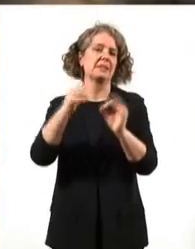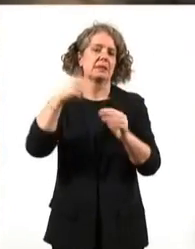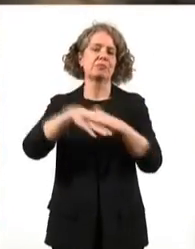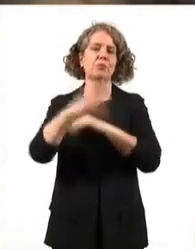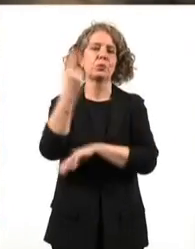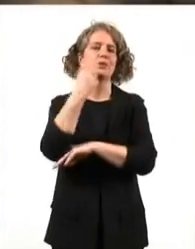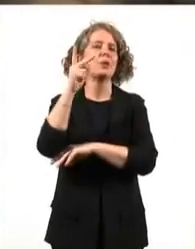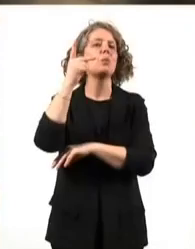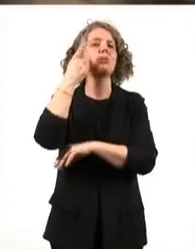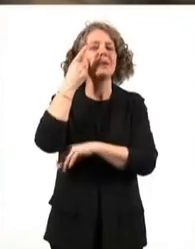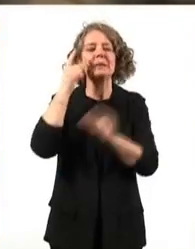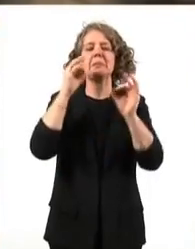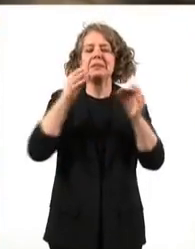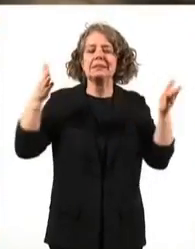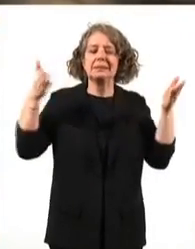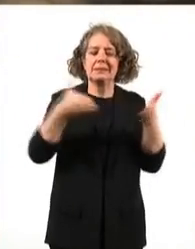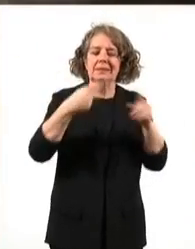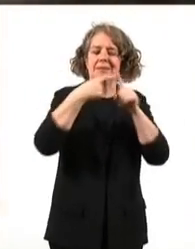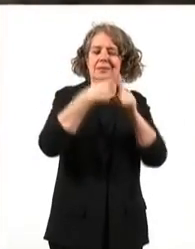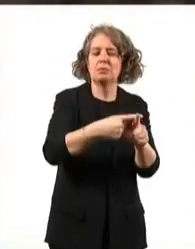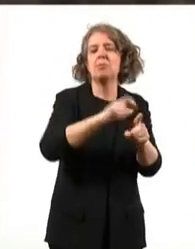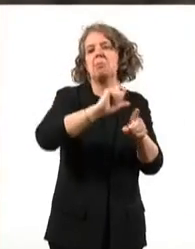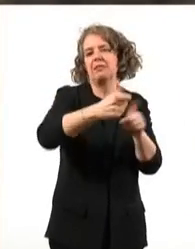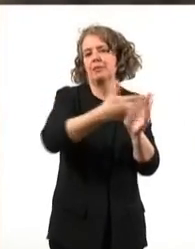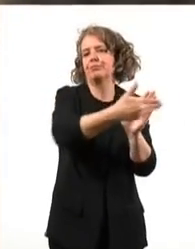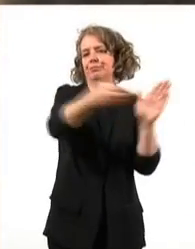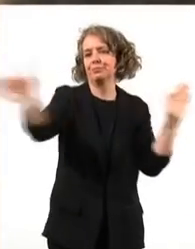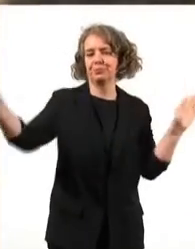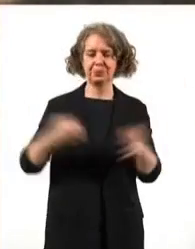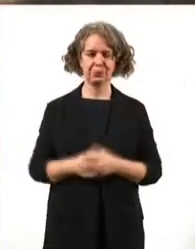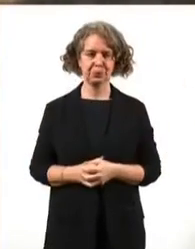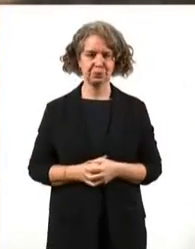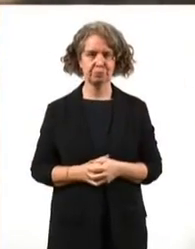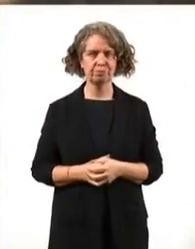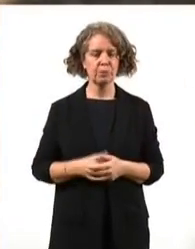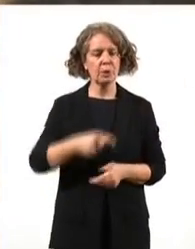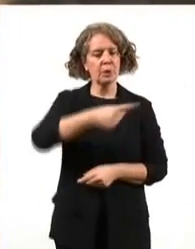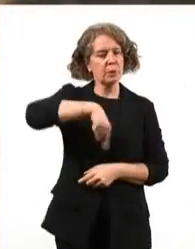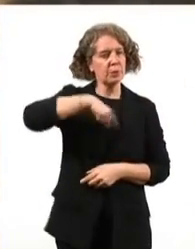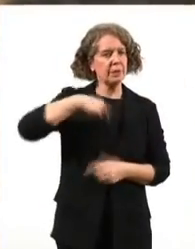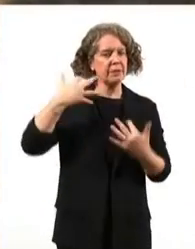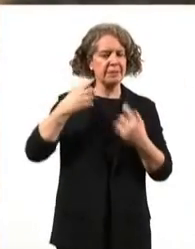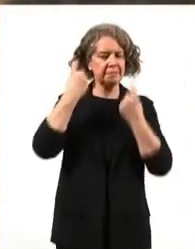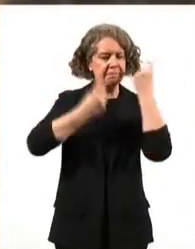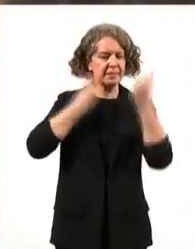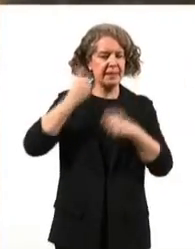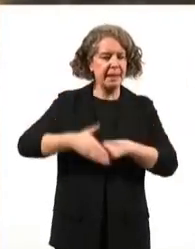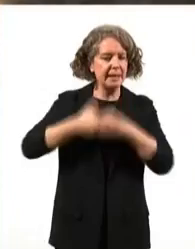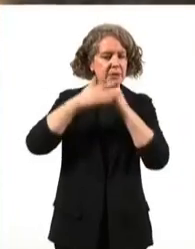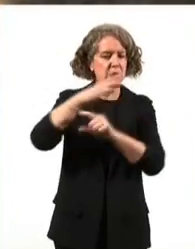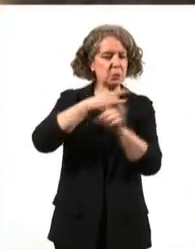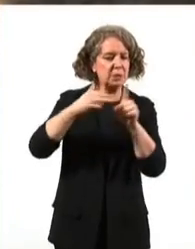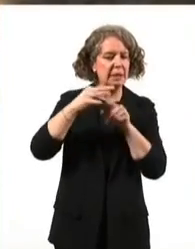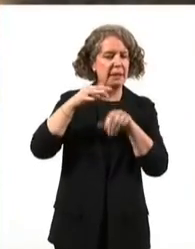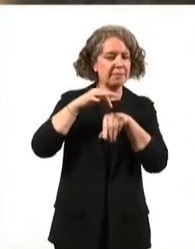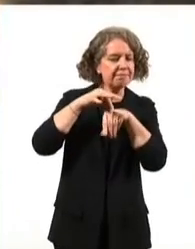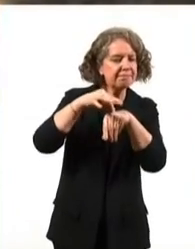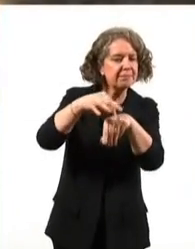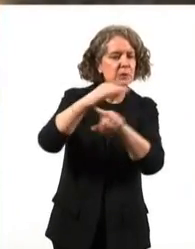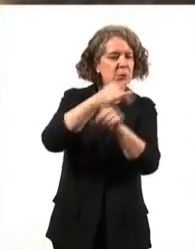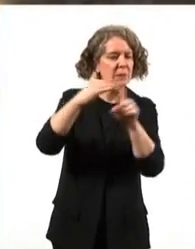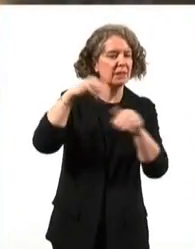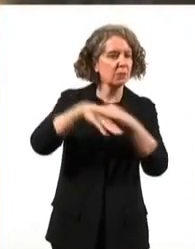Poitiers, juste pour élargir ensuite un peu plus. On s'est demandé, notamment sur ces questions d'aide sociale et d'accompagnement social à